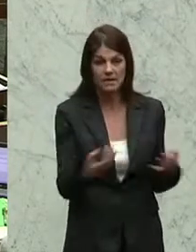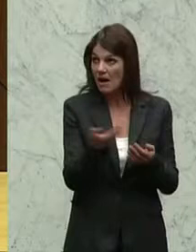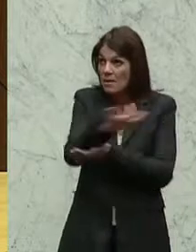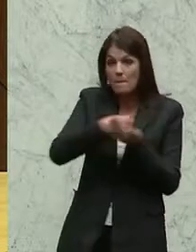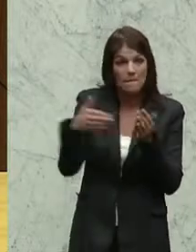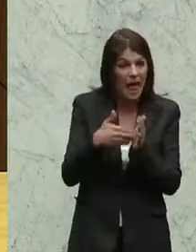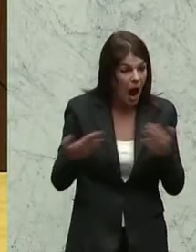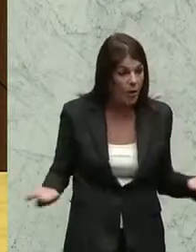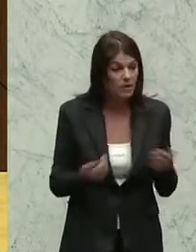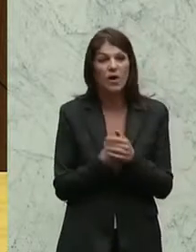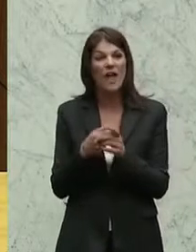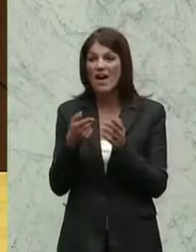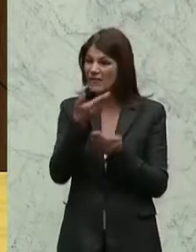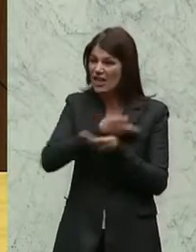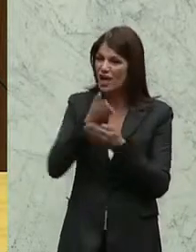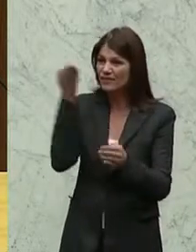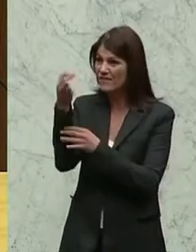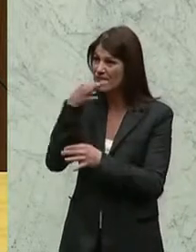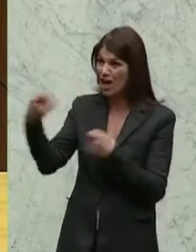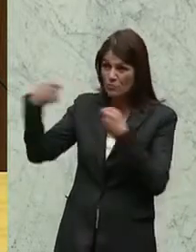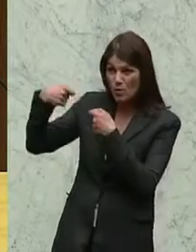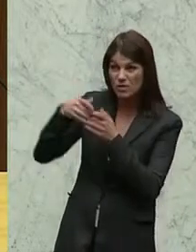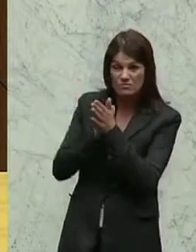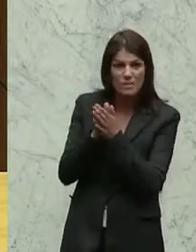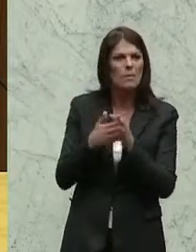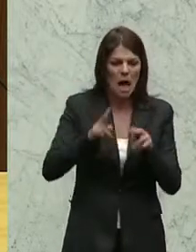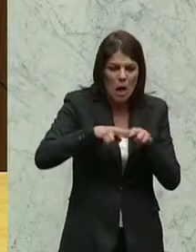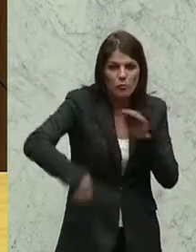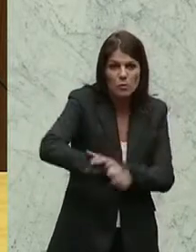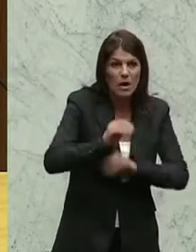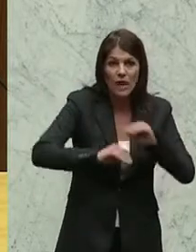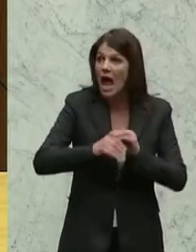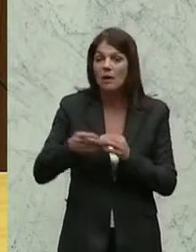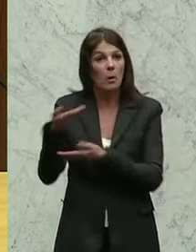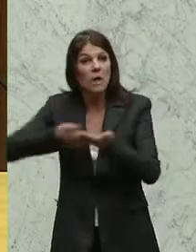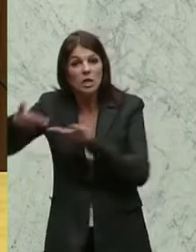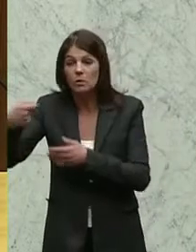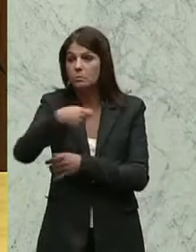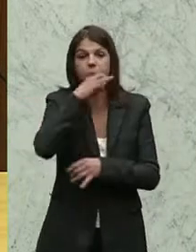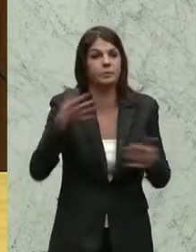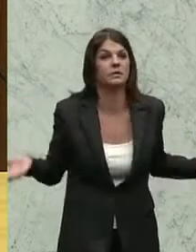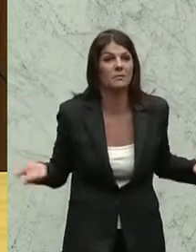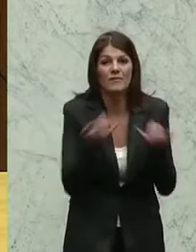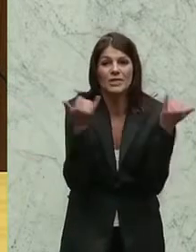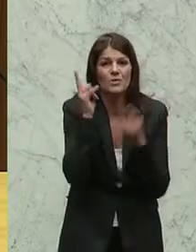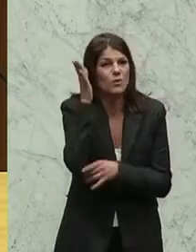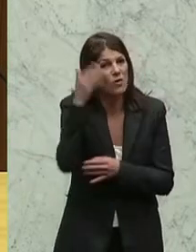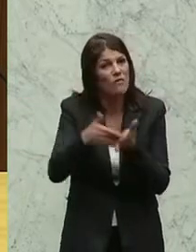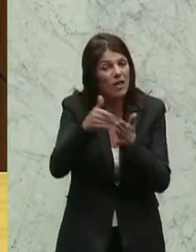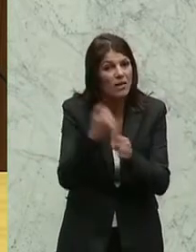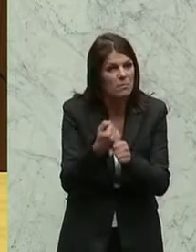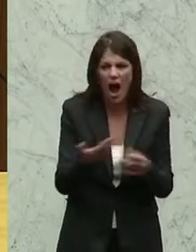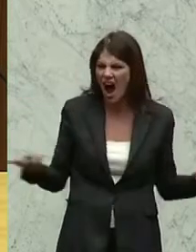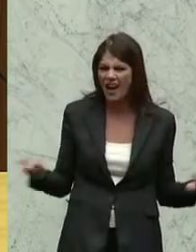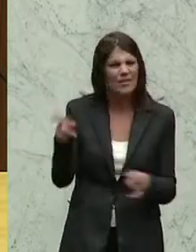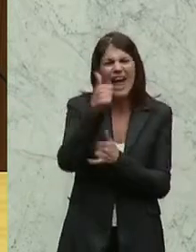es die Wirtschaft, wo man hingeht und man Sponsoring bietet, ich denke jetzt auf die kleinen Fußballvereine, ja auch nicht mehr der Blast. Ja, wie soll denn das gehen noch bitte? Denkt